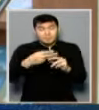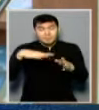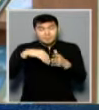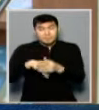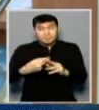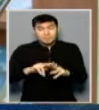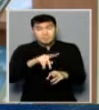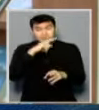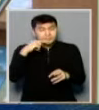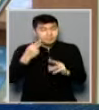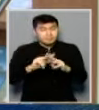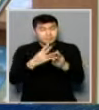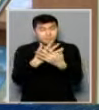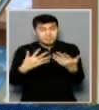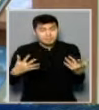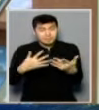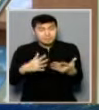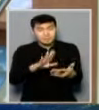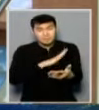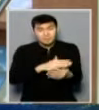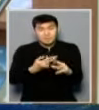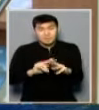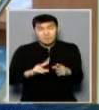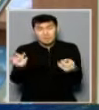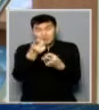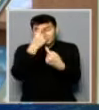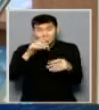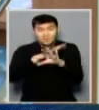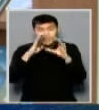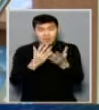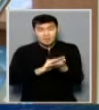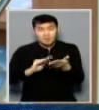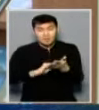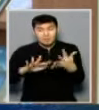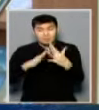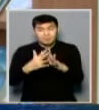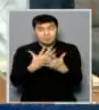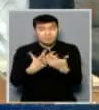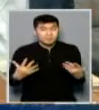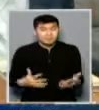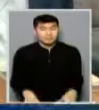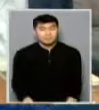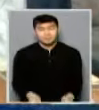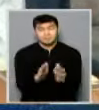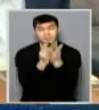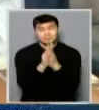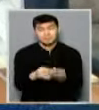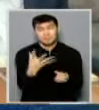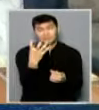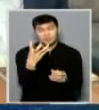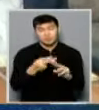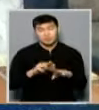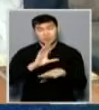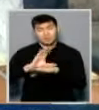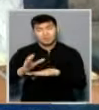из российских архивов. Также уникальные данные касательно описанных населенных пунктов. Книга тиражом 500